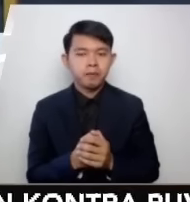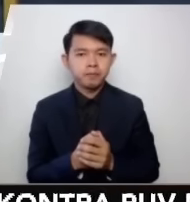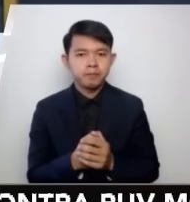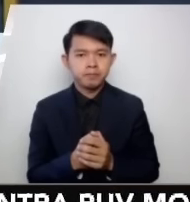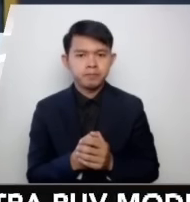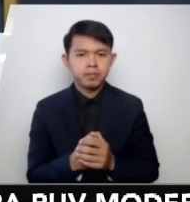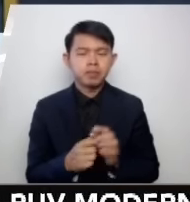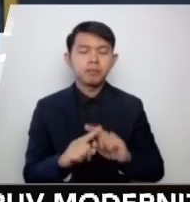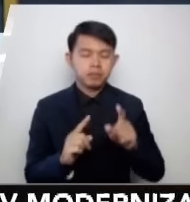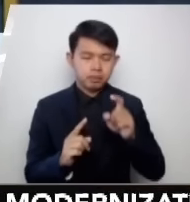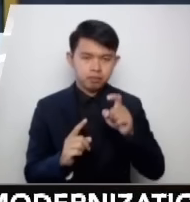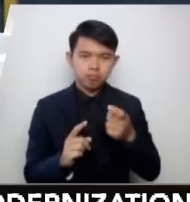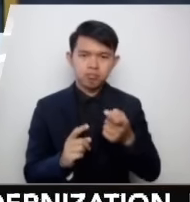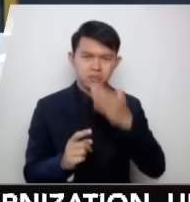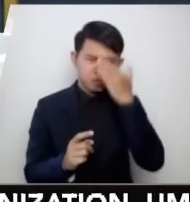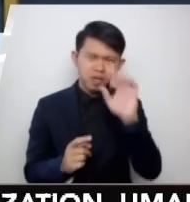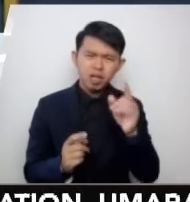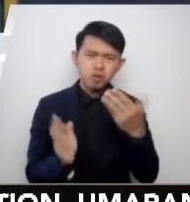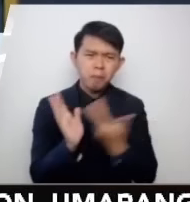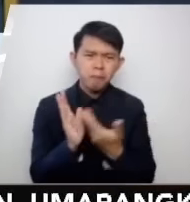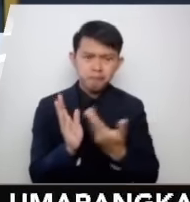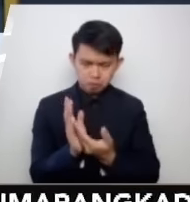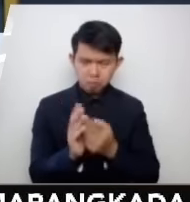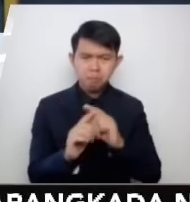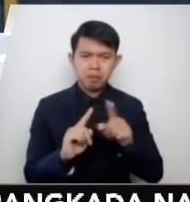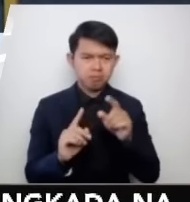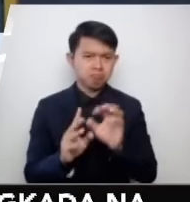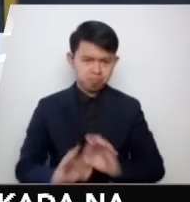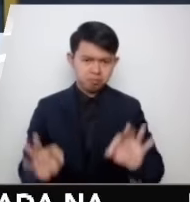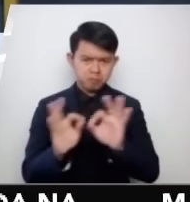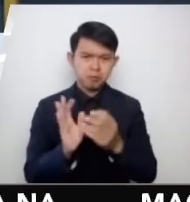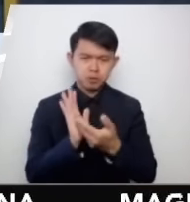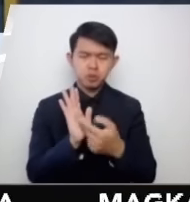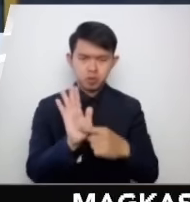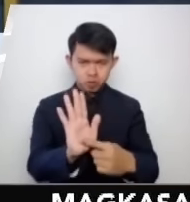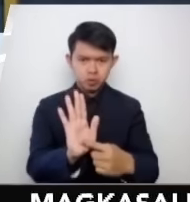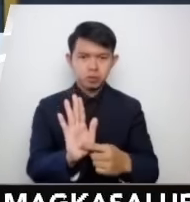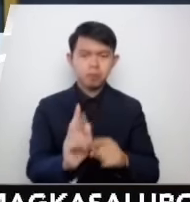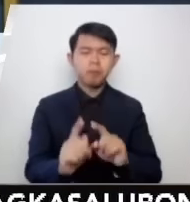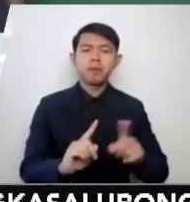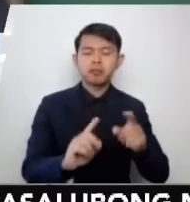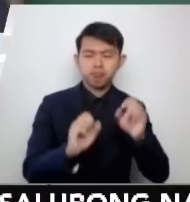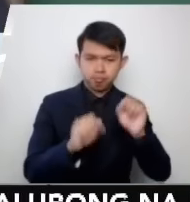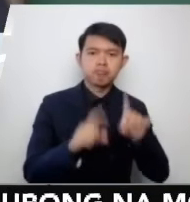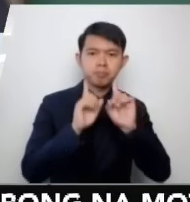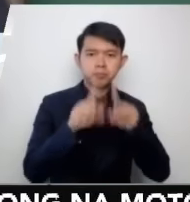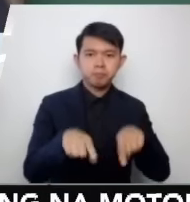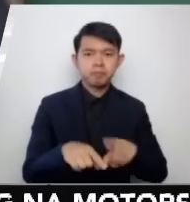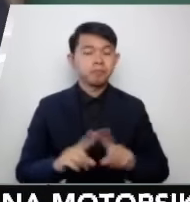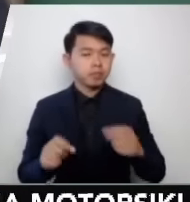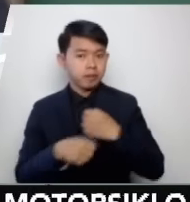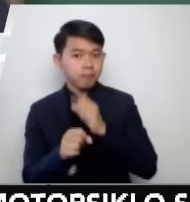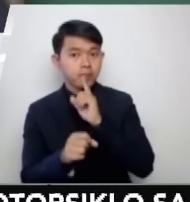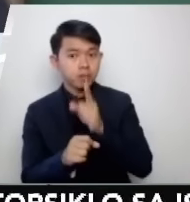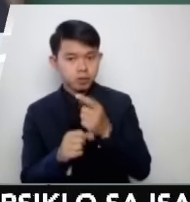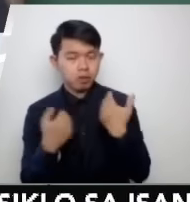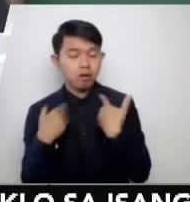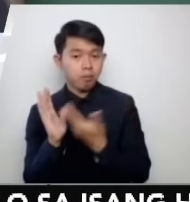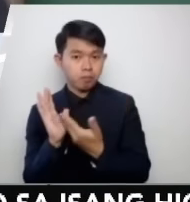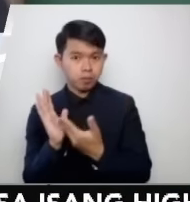tapos sasagutin niya. Pero sa ngayon, clear siya na wala siyang kinalaman sa matrix. Maayos daw ang kalusugan ni